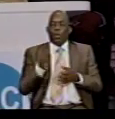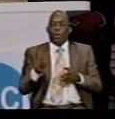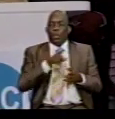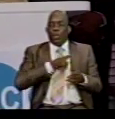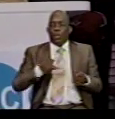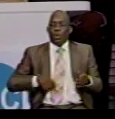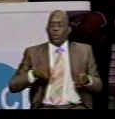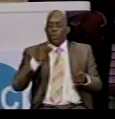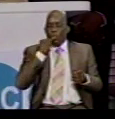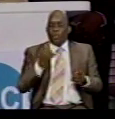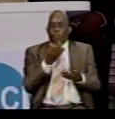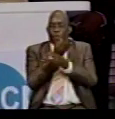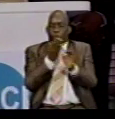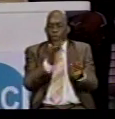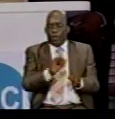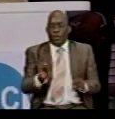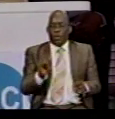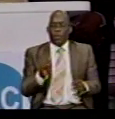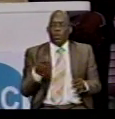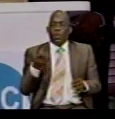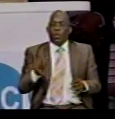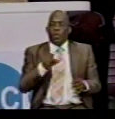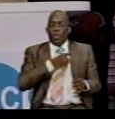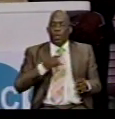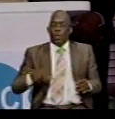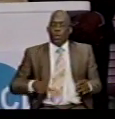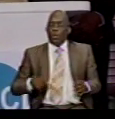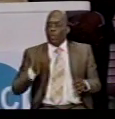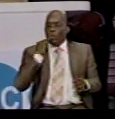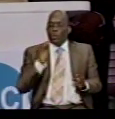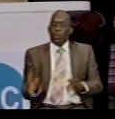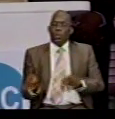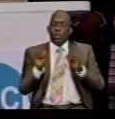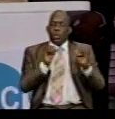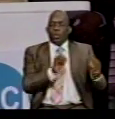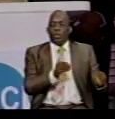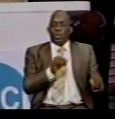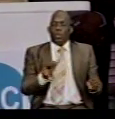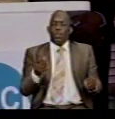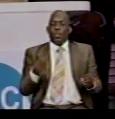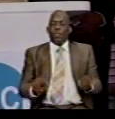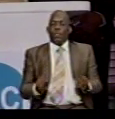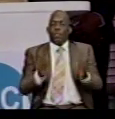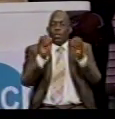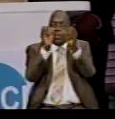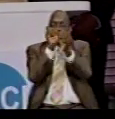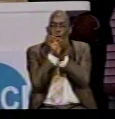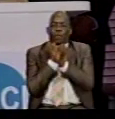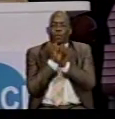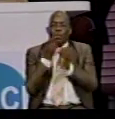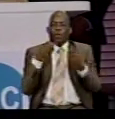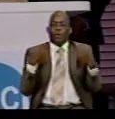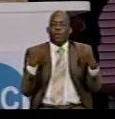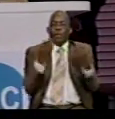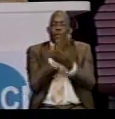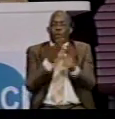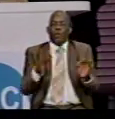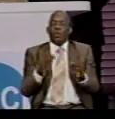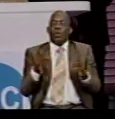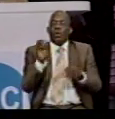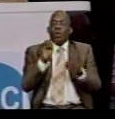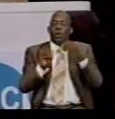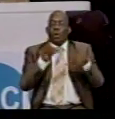les libère. The Lord is setting the captive free. Le Seigneur a franchi les oh captifs. Oh Lord, we thank you for the vision of GCK.